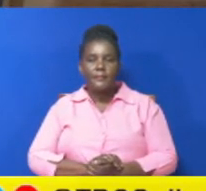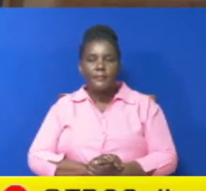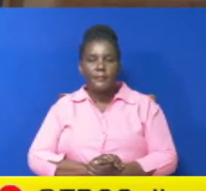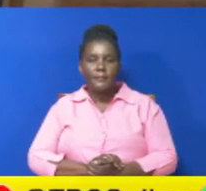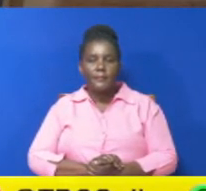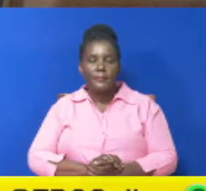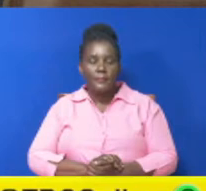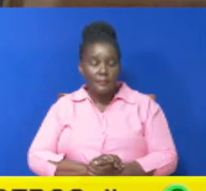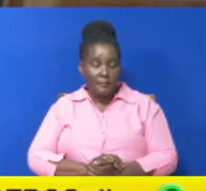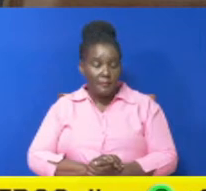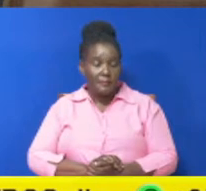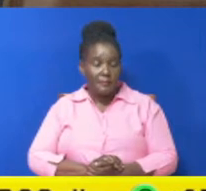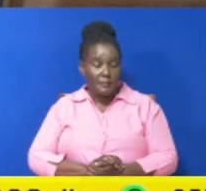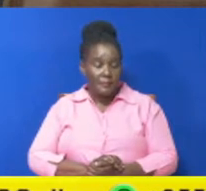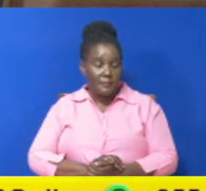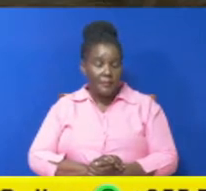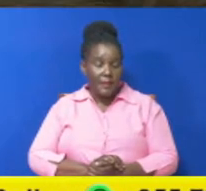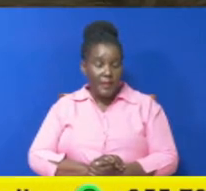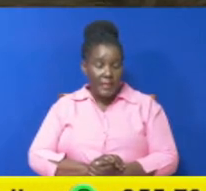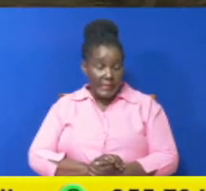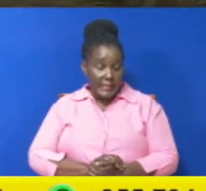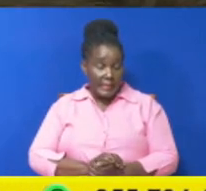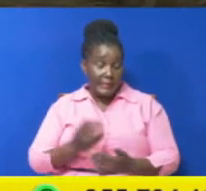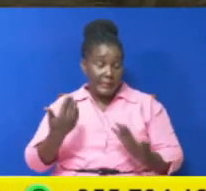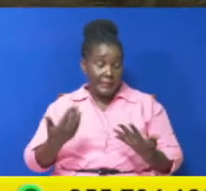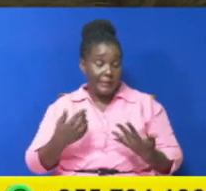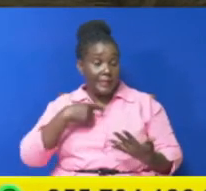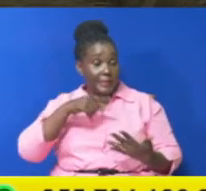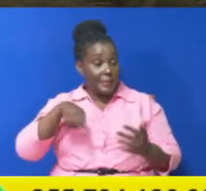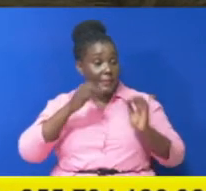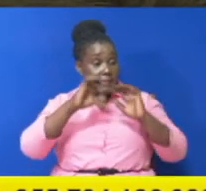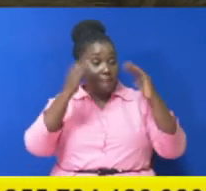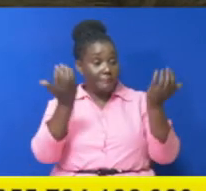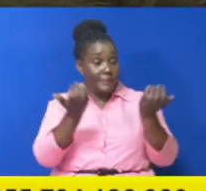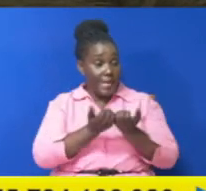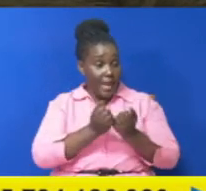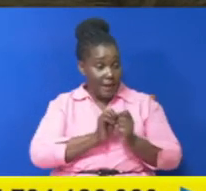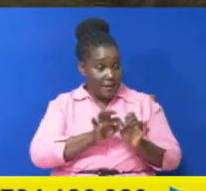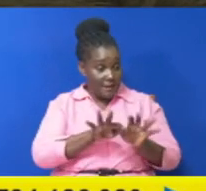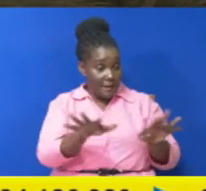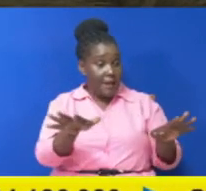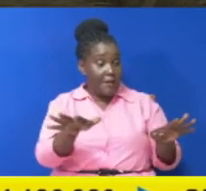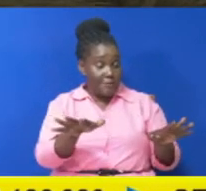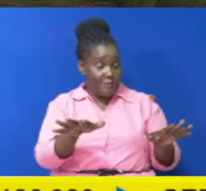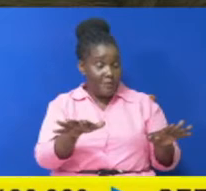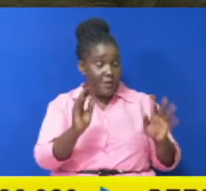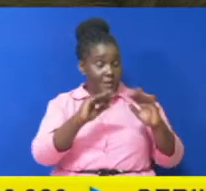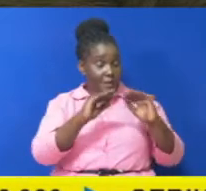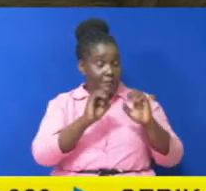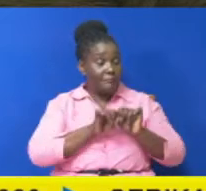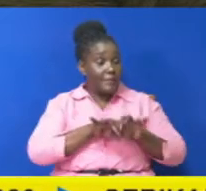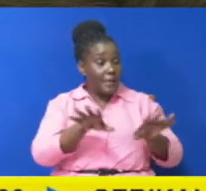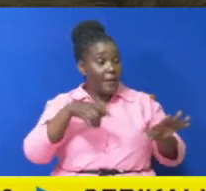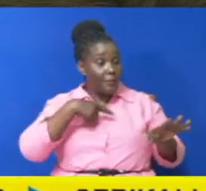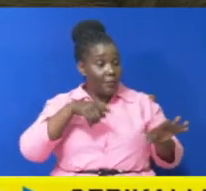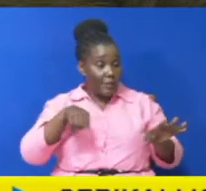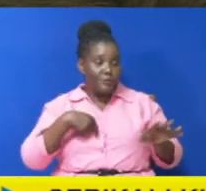ni mtandao kama nilivyosema. Uzuri wa mtandao huu unawaleta